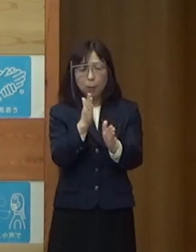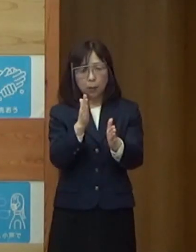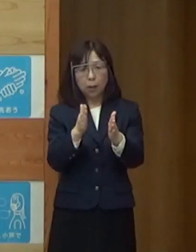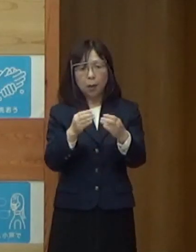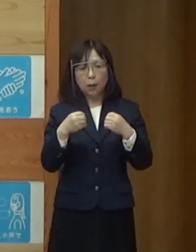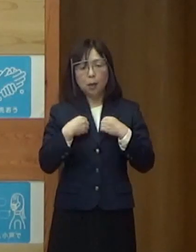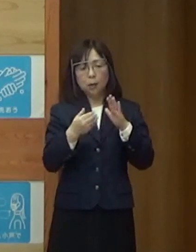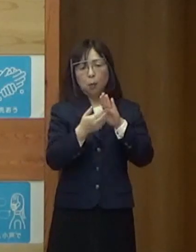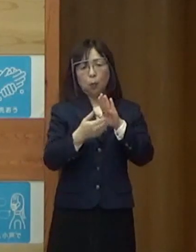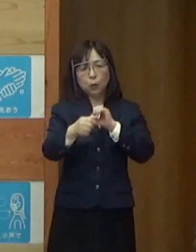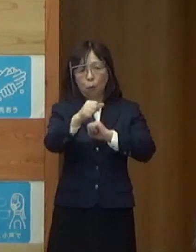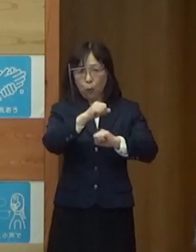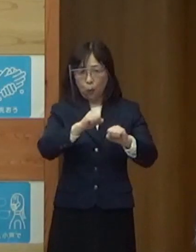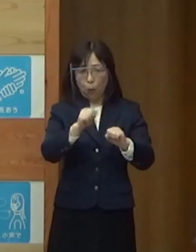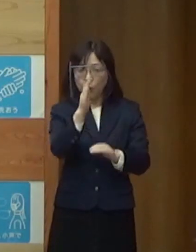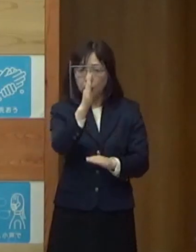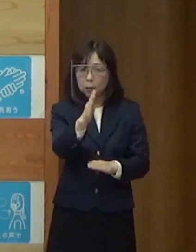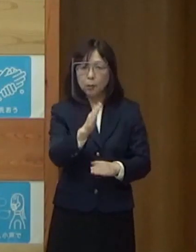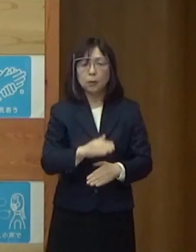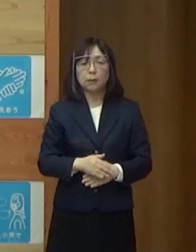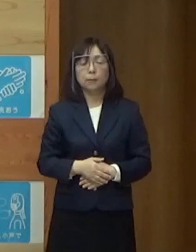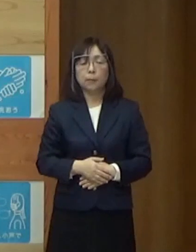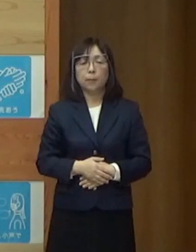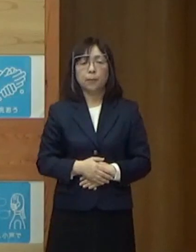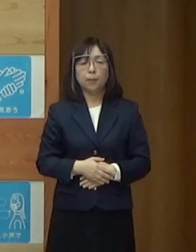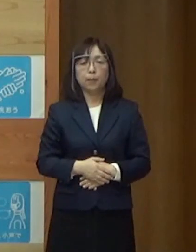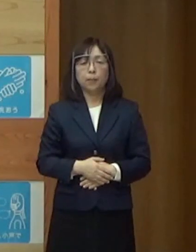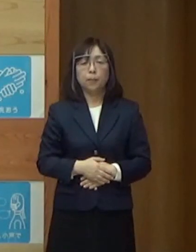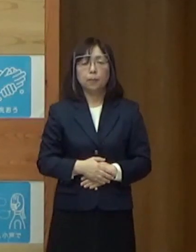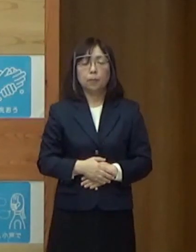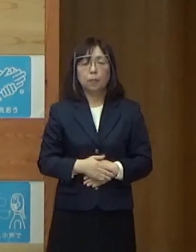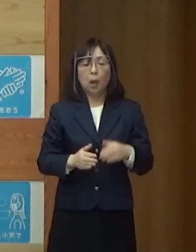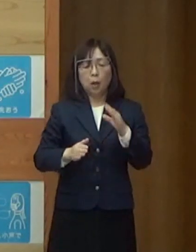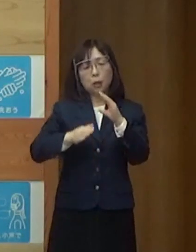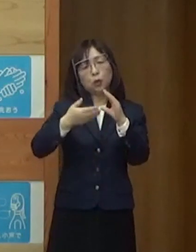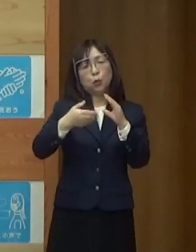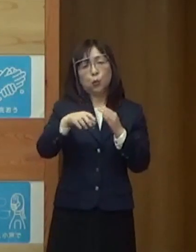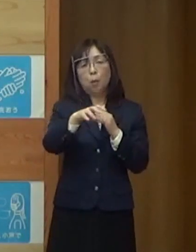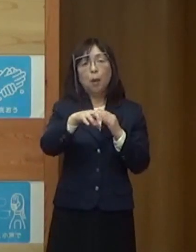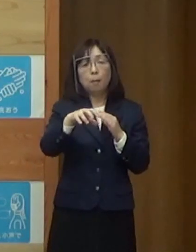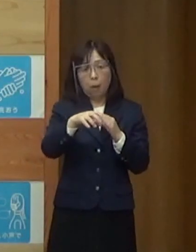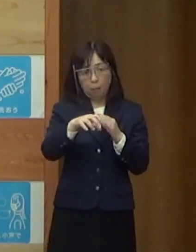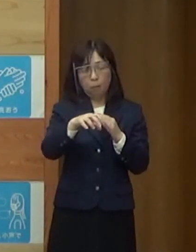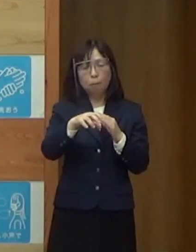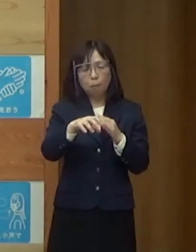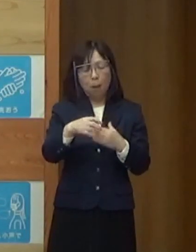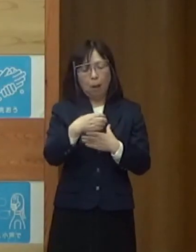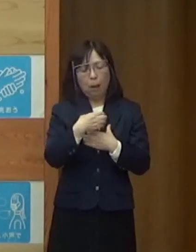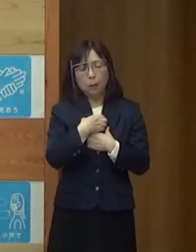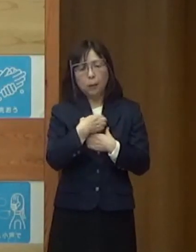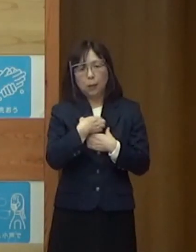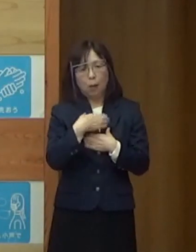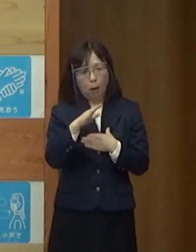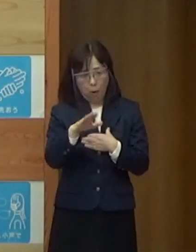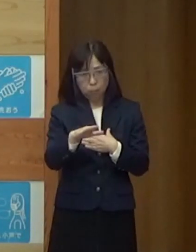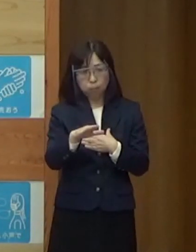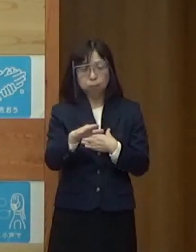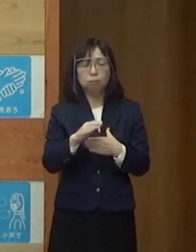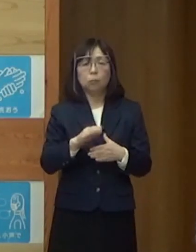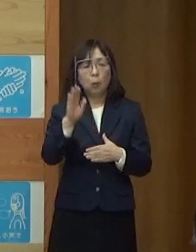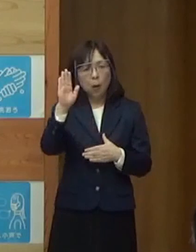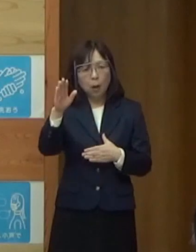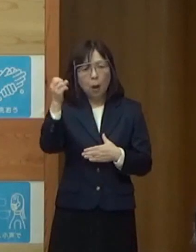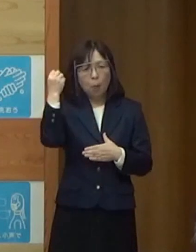染防止行動の実践をお願いをいたします。また飲食の場面、特にリスクが高くなります。これ